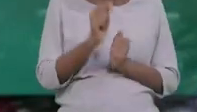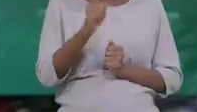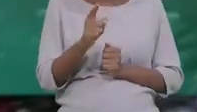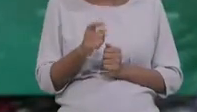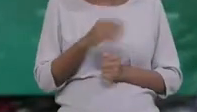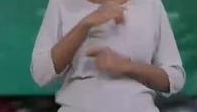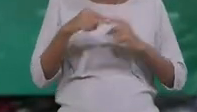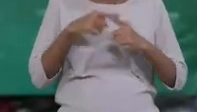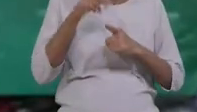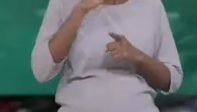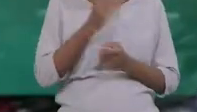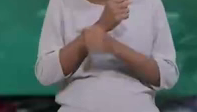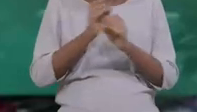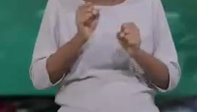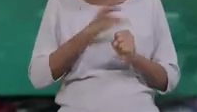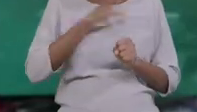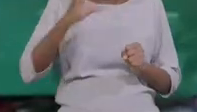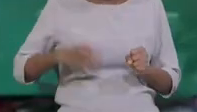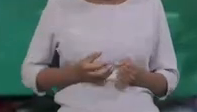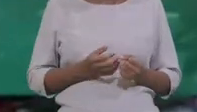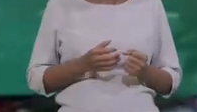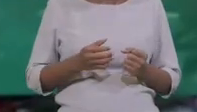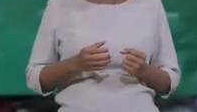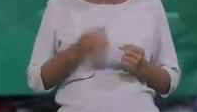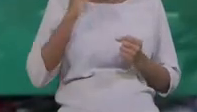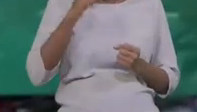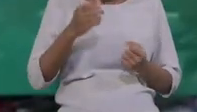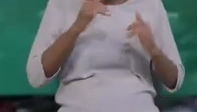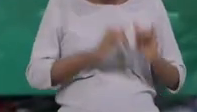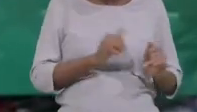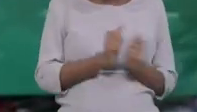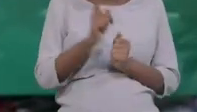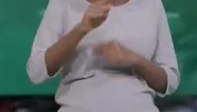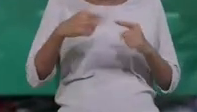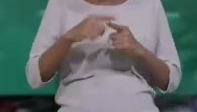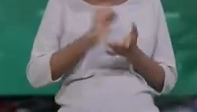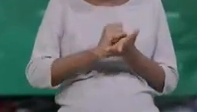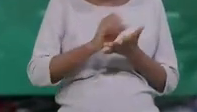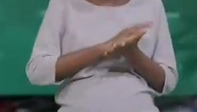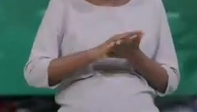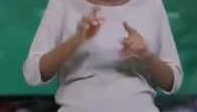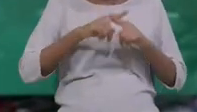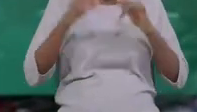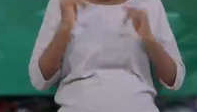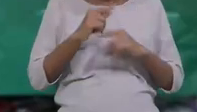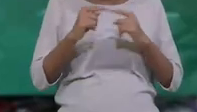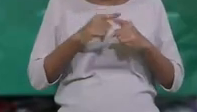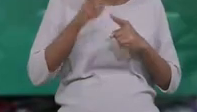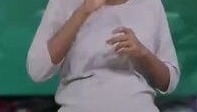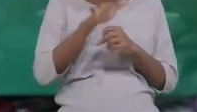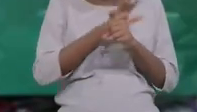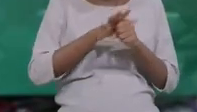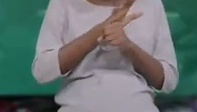avec vous quand vous êtes sauvés. Il demeure avec vous. Quand vous êtes sanctifié, il demeure avec vous. Maintenant, quand